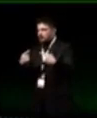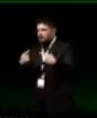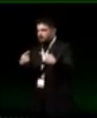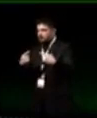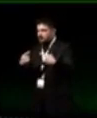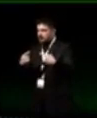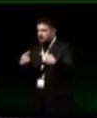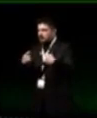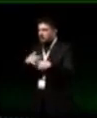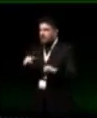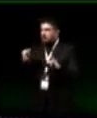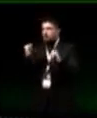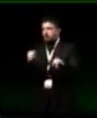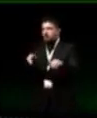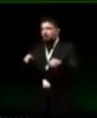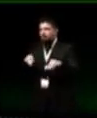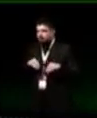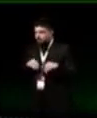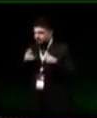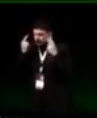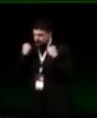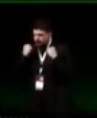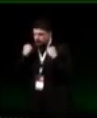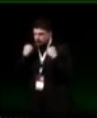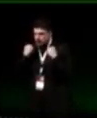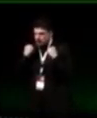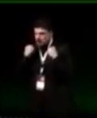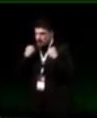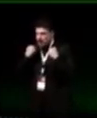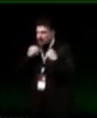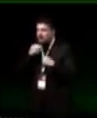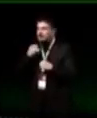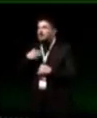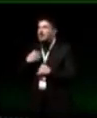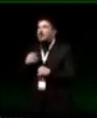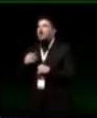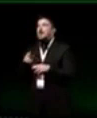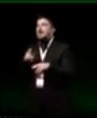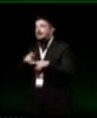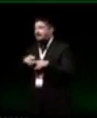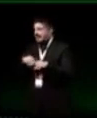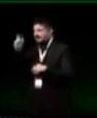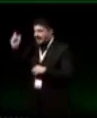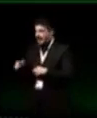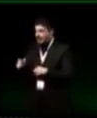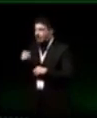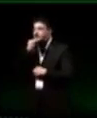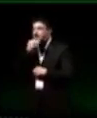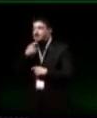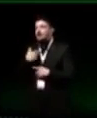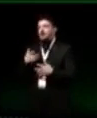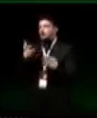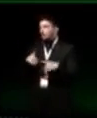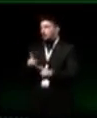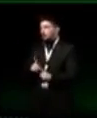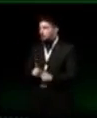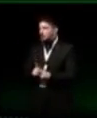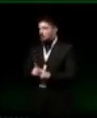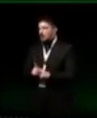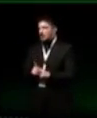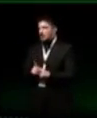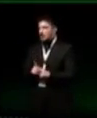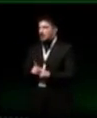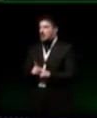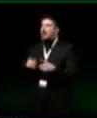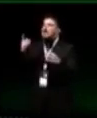rassegnazione, da questo atteggiamento tipico italiano per cui fare l'italiano significa fare qualcosa che non funziona. Fare l'italiano significa chiedere un'Europa diversa,